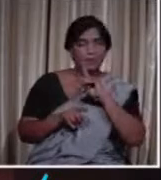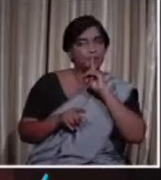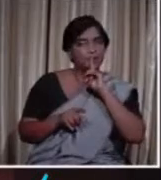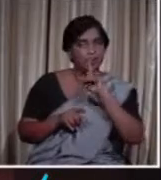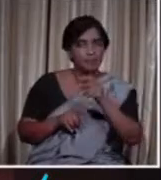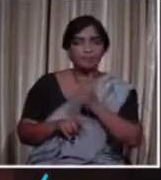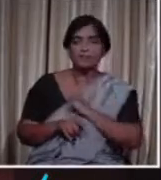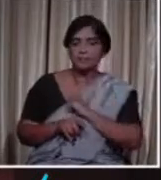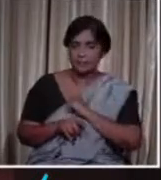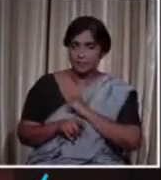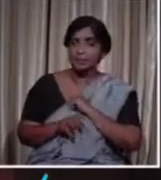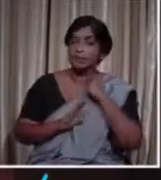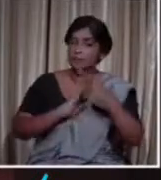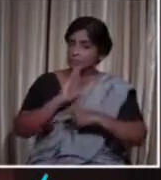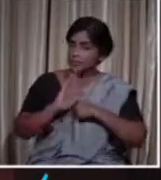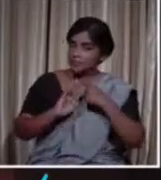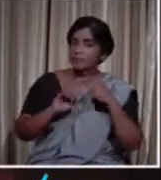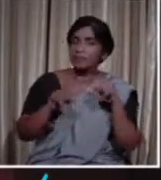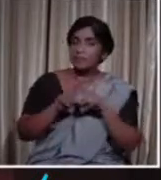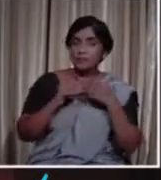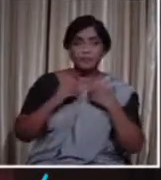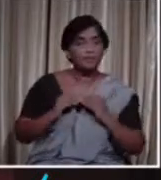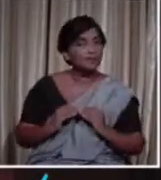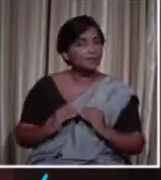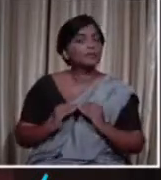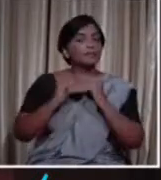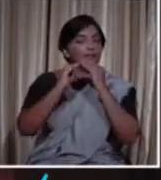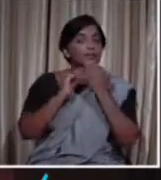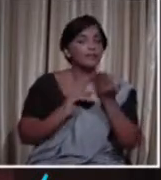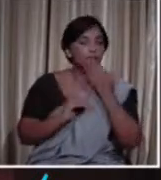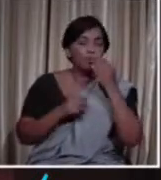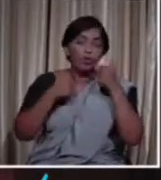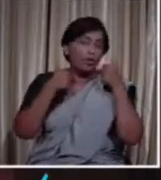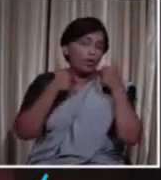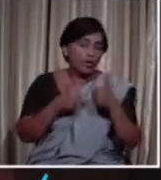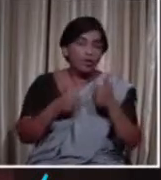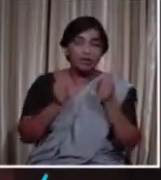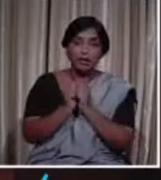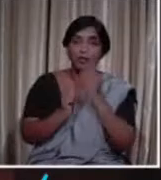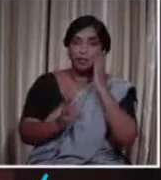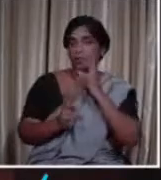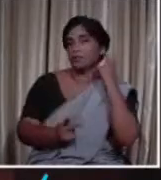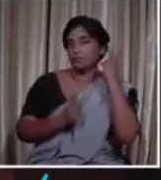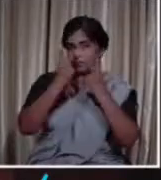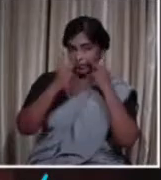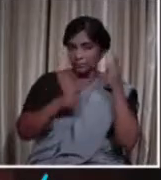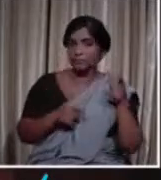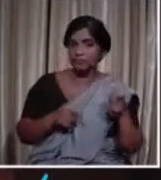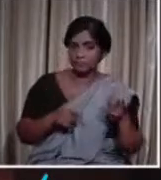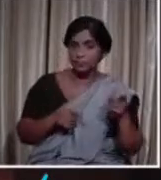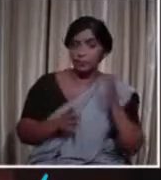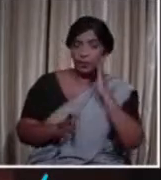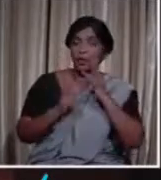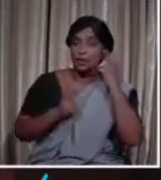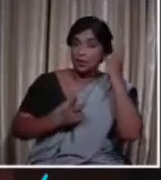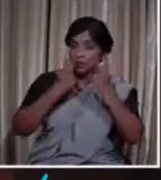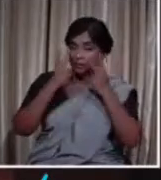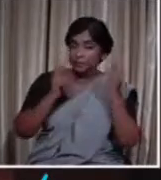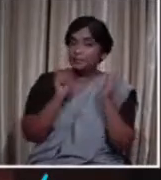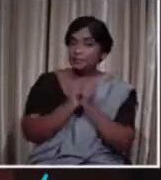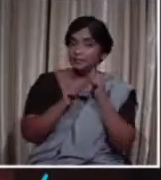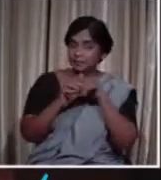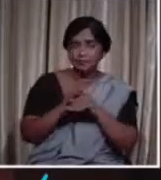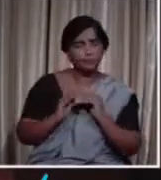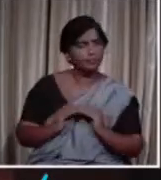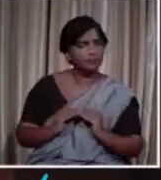කැමතියි රටක් හැටියට ගොඩ එන්න පුළුවන් හොඳම ශේෂ්ත්‍රය තමයි මේ සංචාරක ශේෂ්ත්‍රය. මේ සංචාරක ශේෂ්ත්‍රය